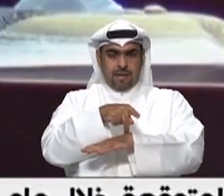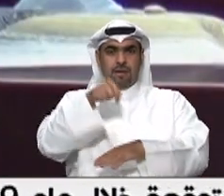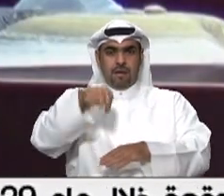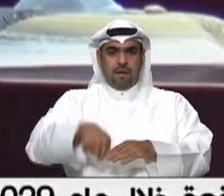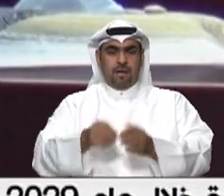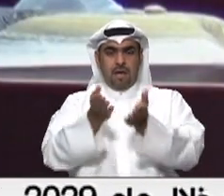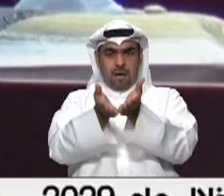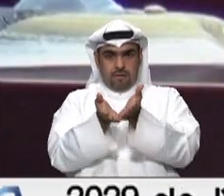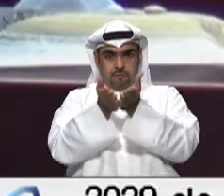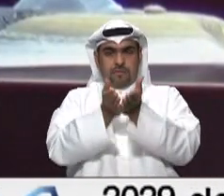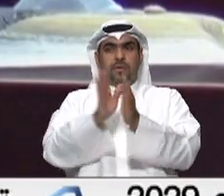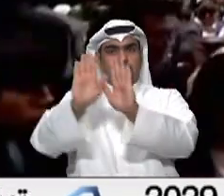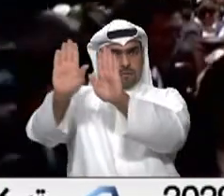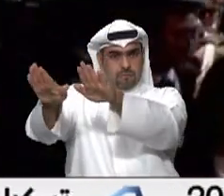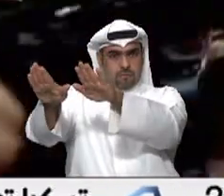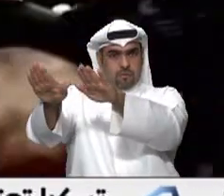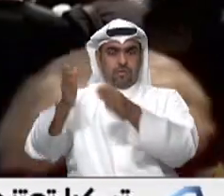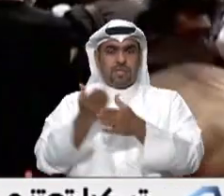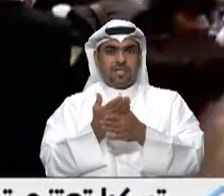بيكين ايضا بالسياده عليها